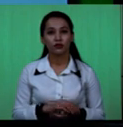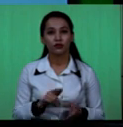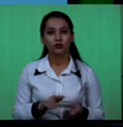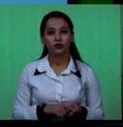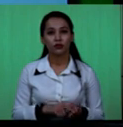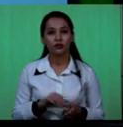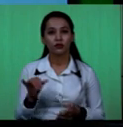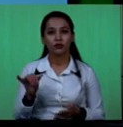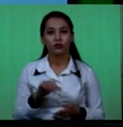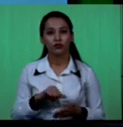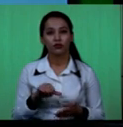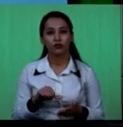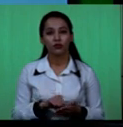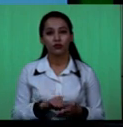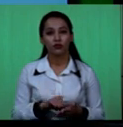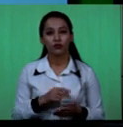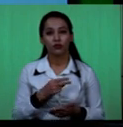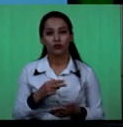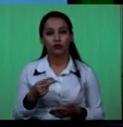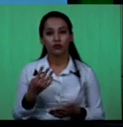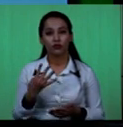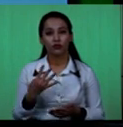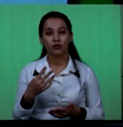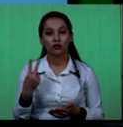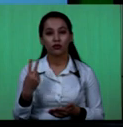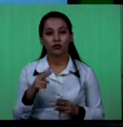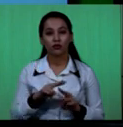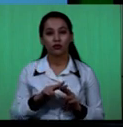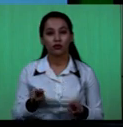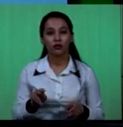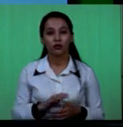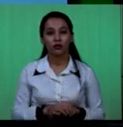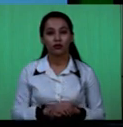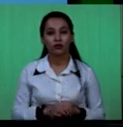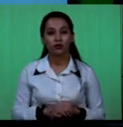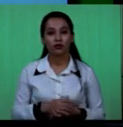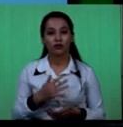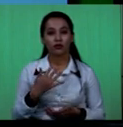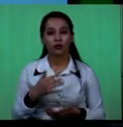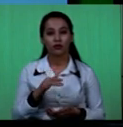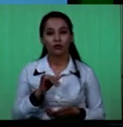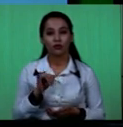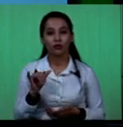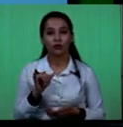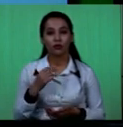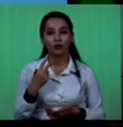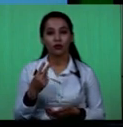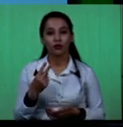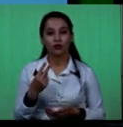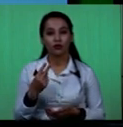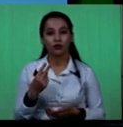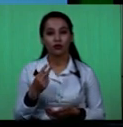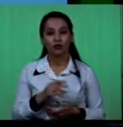bilan 6 ning ko'paytmasi 42 ga teng. 50 bilan 2